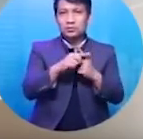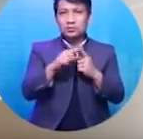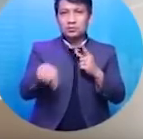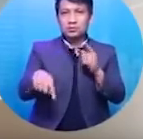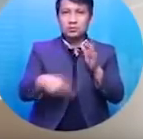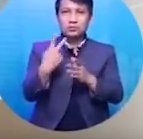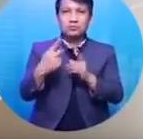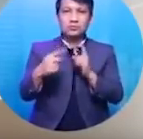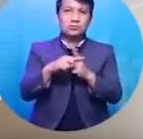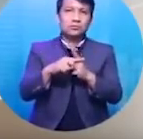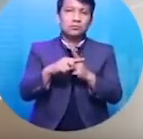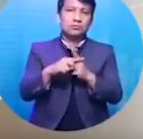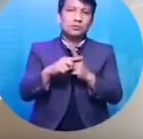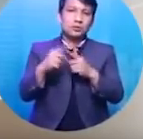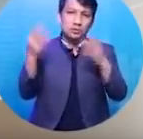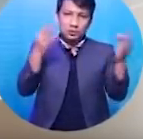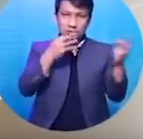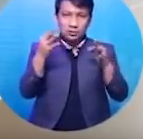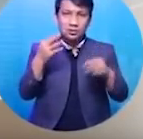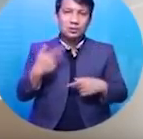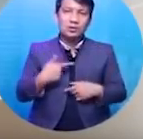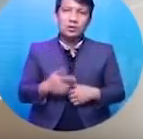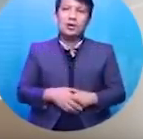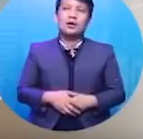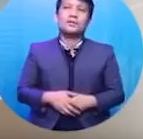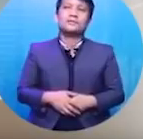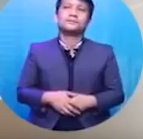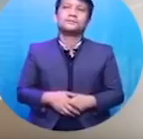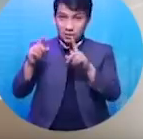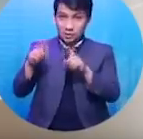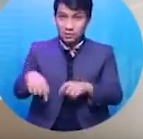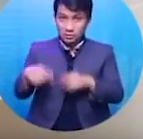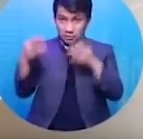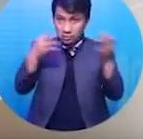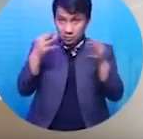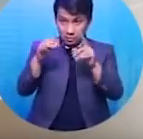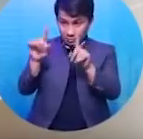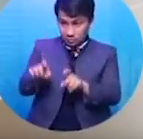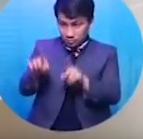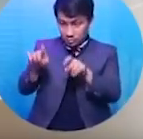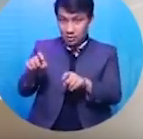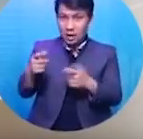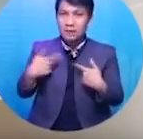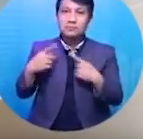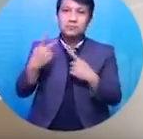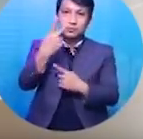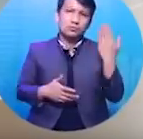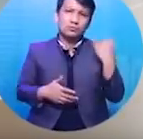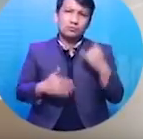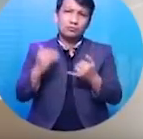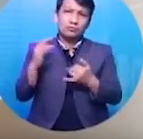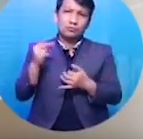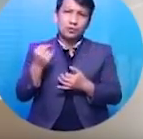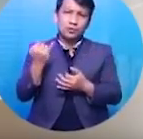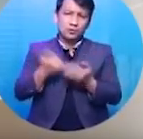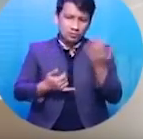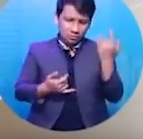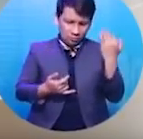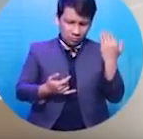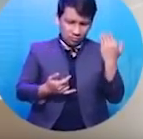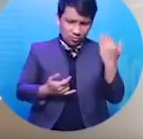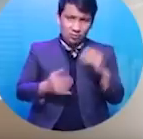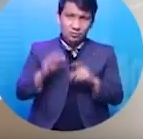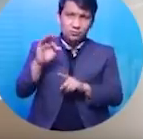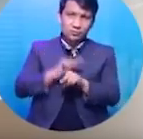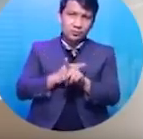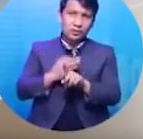munisipyo eh. Oh. Ah, okay. Sa drug test? Opo. Kailan po yung pinaka-last na nag-positive siya? Mga